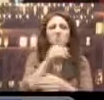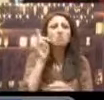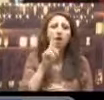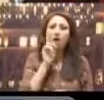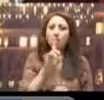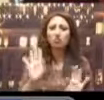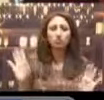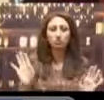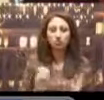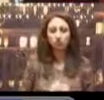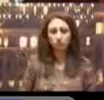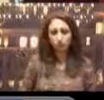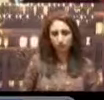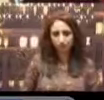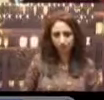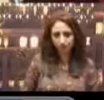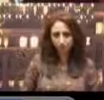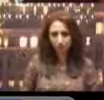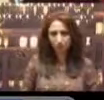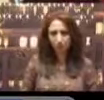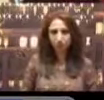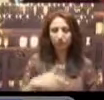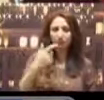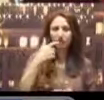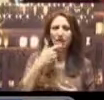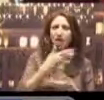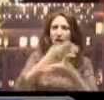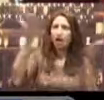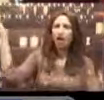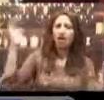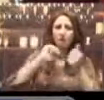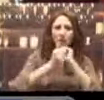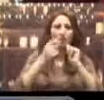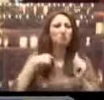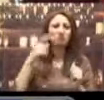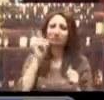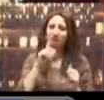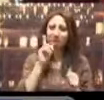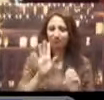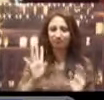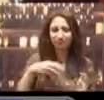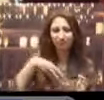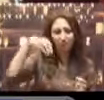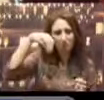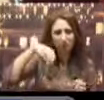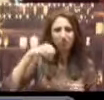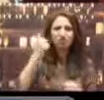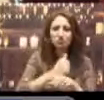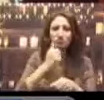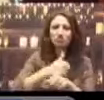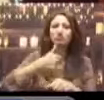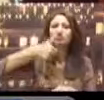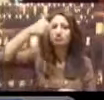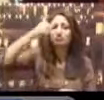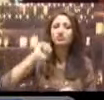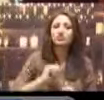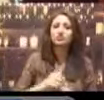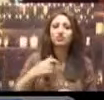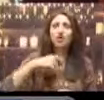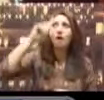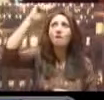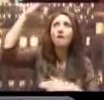بطريقه كده ما فيهاش علن، بفضل ده. يعني لما يكون في حاجه بحبها بحسها كده تبقى بيني وبين